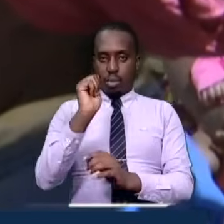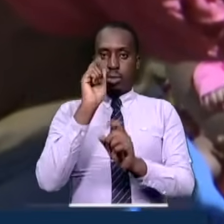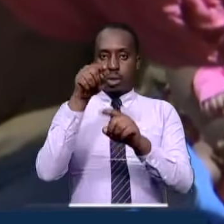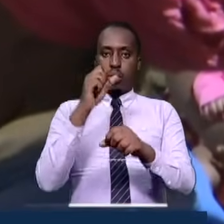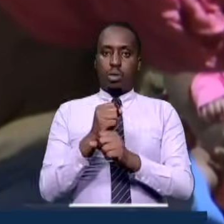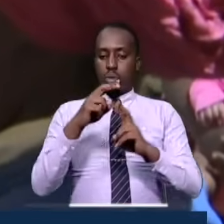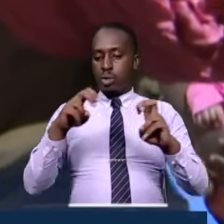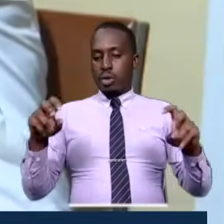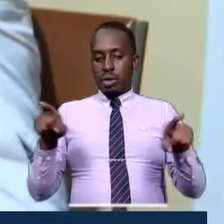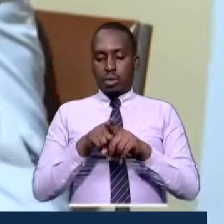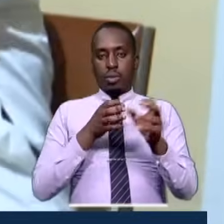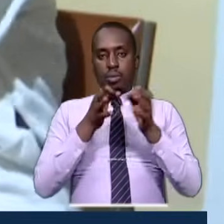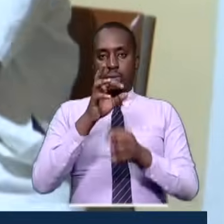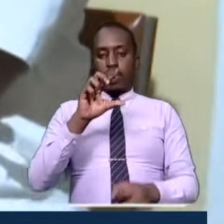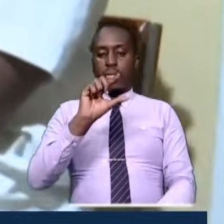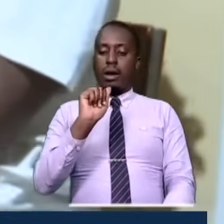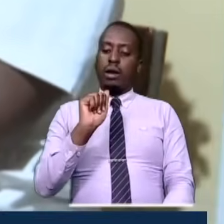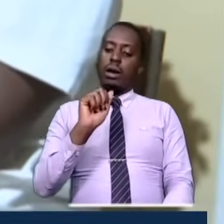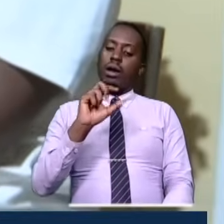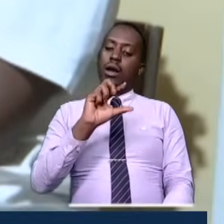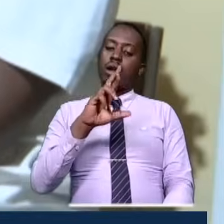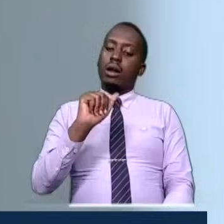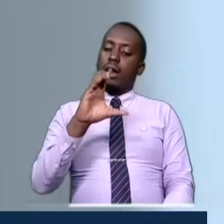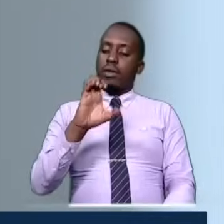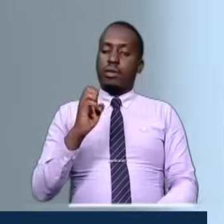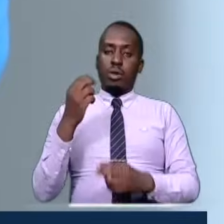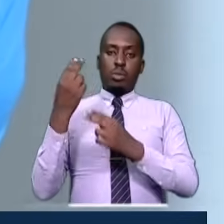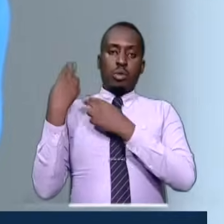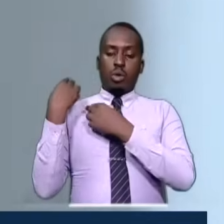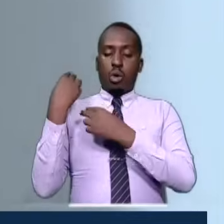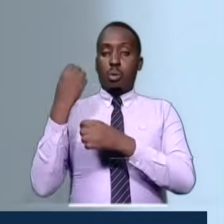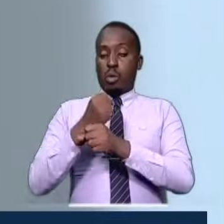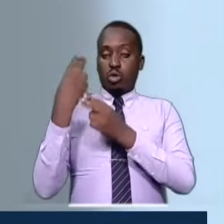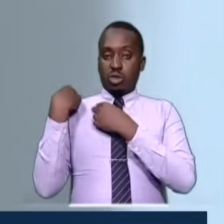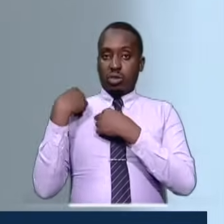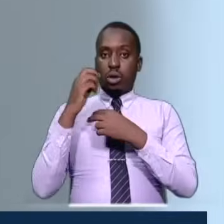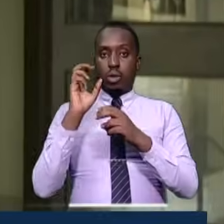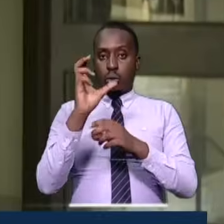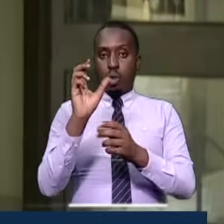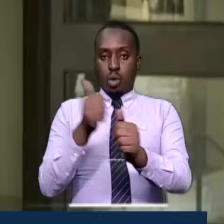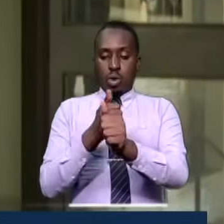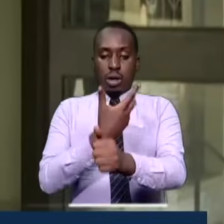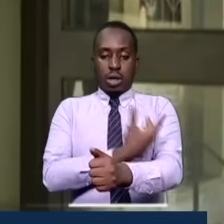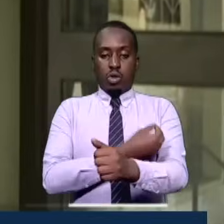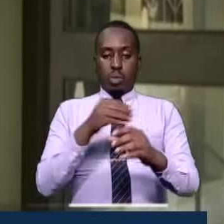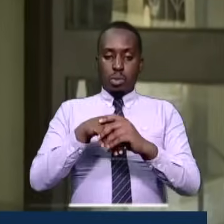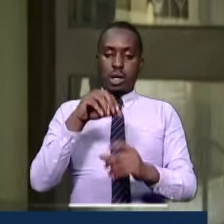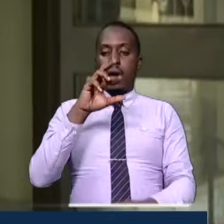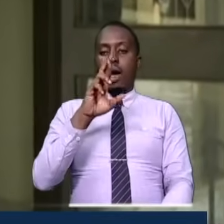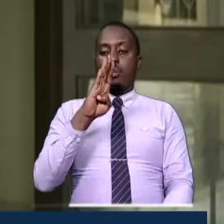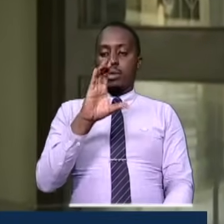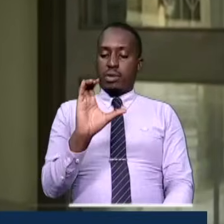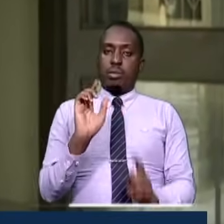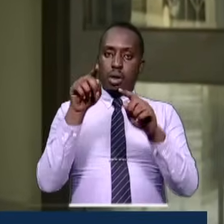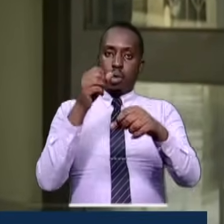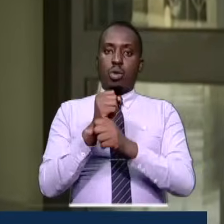ubushakashatsi nk'uko bisobanurwa na Grace Kabanyana, umukozi ushinzwe gukurikirana iby'inkingo mu kigo cy'ubuzima RBC. Bigiye gukorwa na